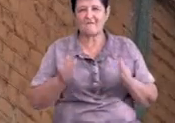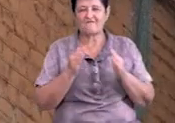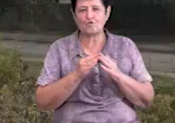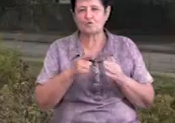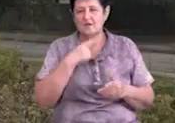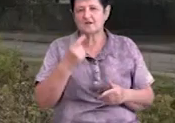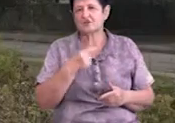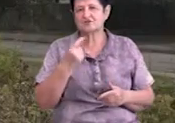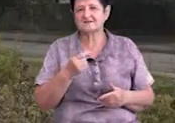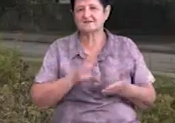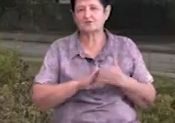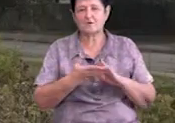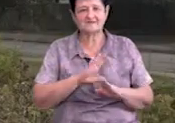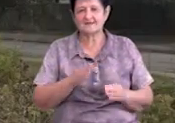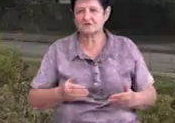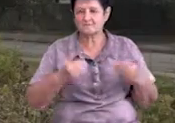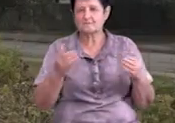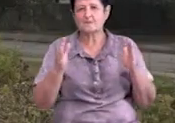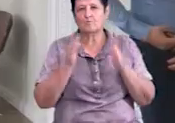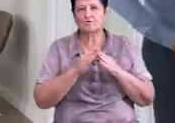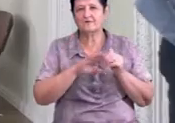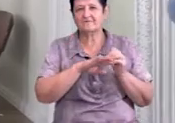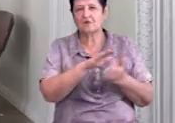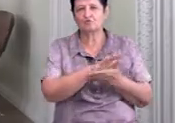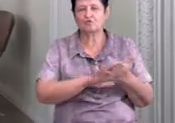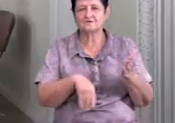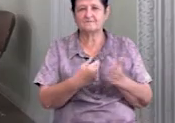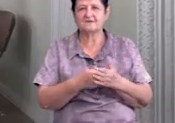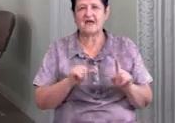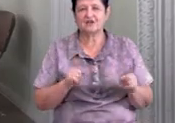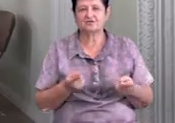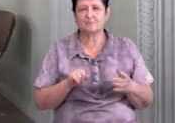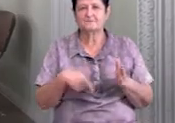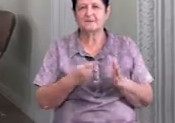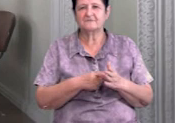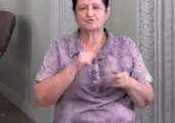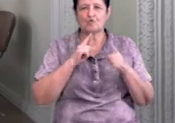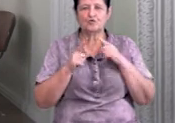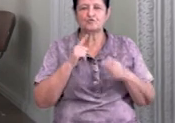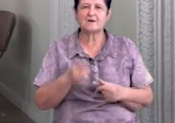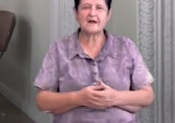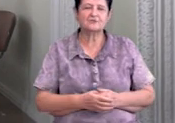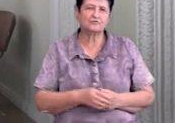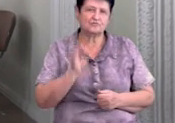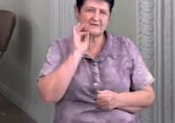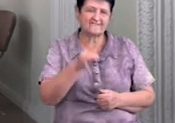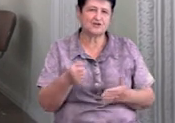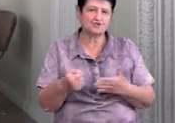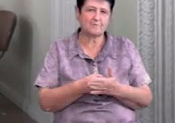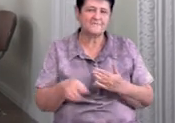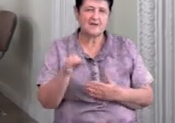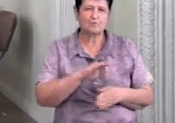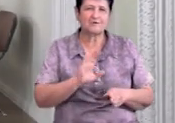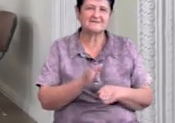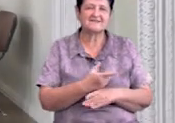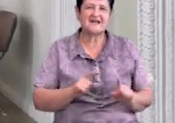ситуація не рушає з місця, бо будівля досі під арештом. Міською радою, здається, 3 рази заявлялось клопотання про зняття арешту для того,